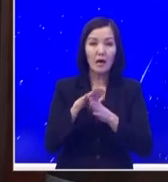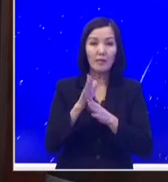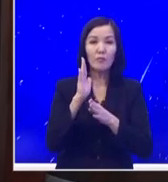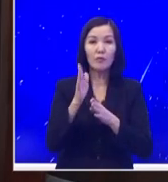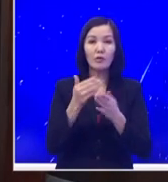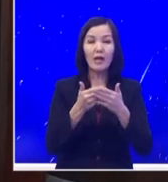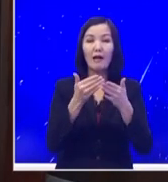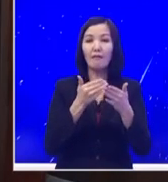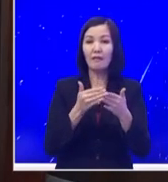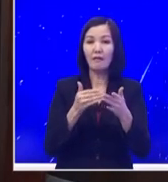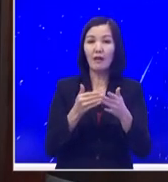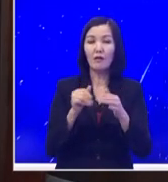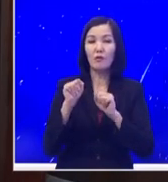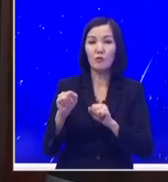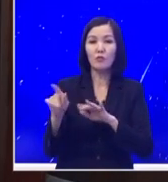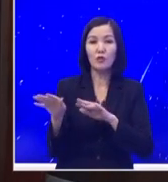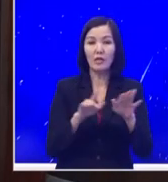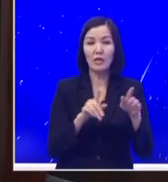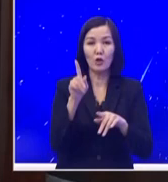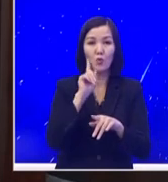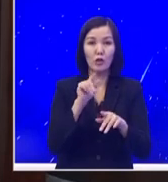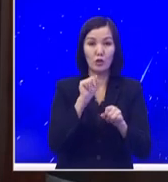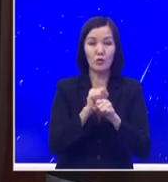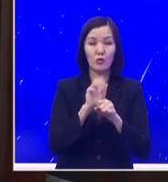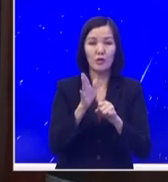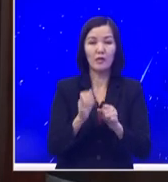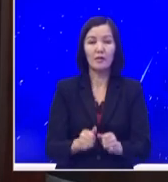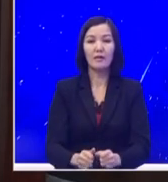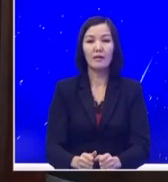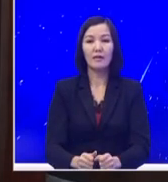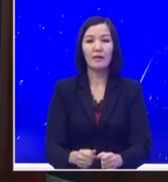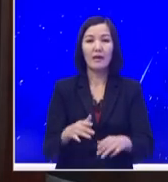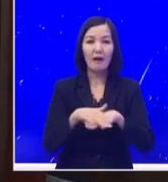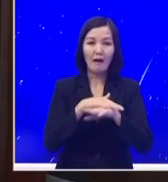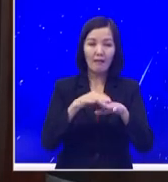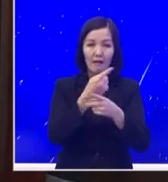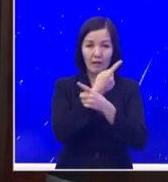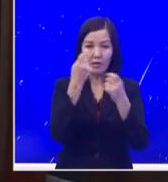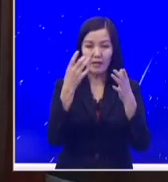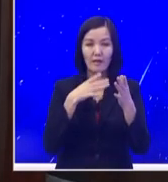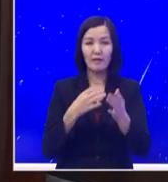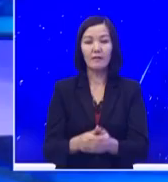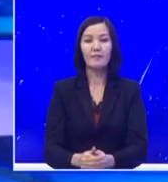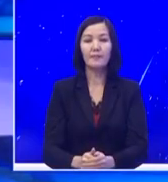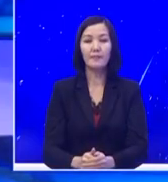алу шараларының барысында тоқталатындығын біз бүгін мәлімдедік, халыққа сол нәрсені жеткіздік.